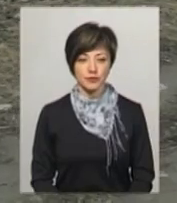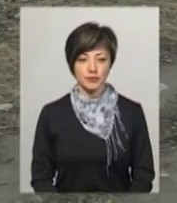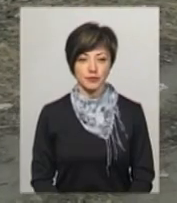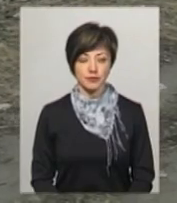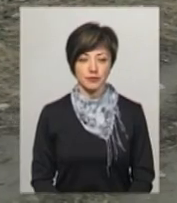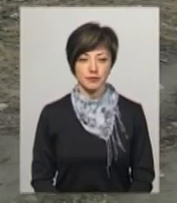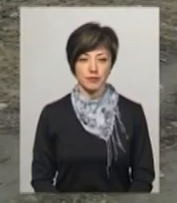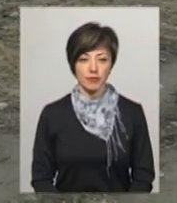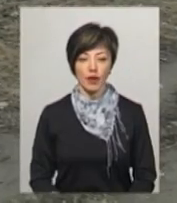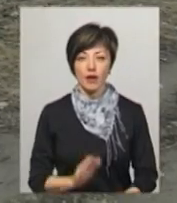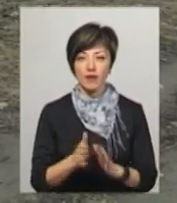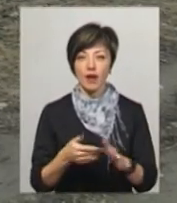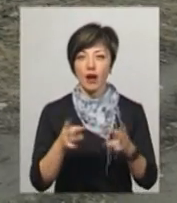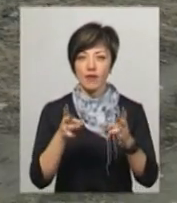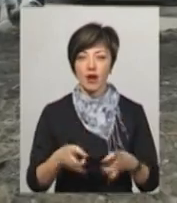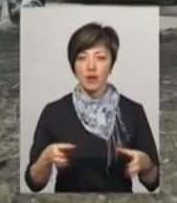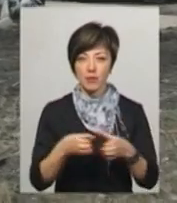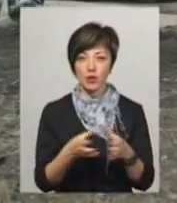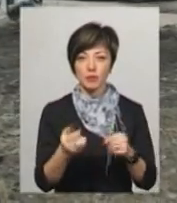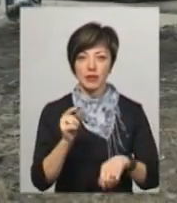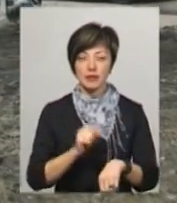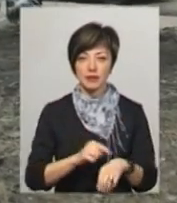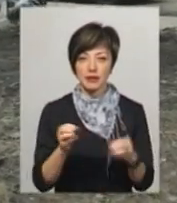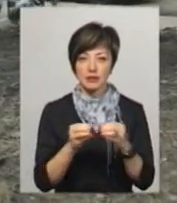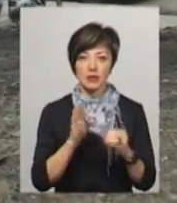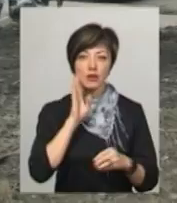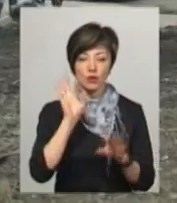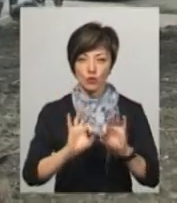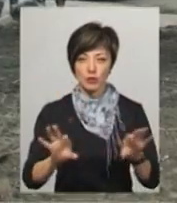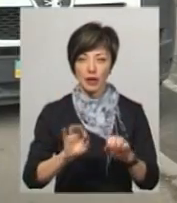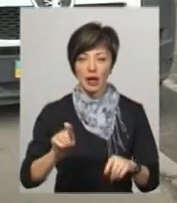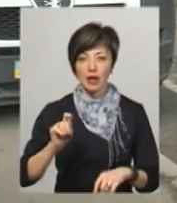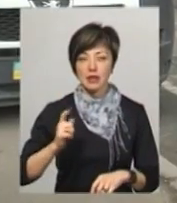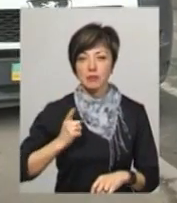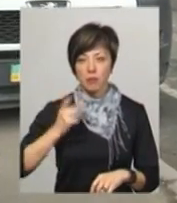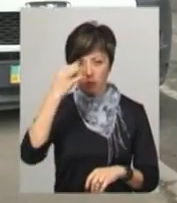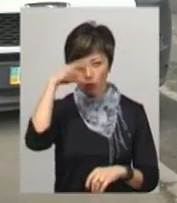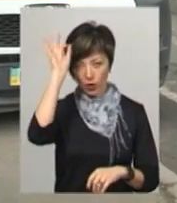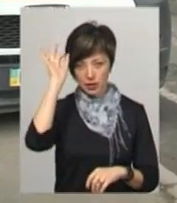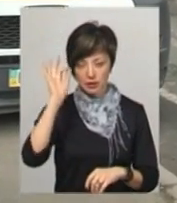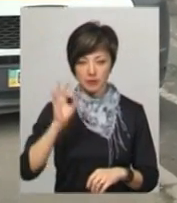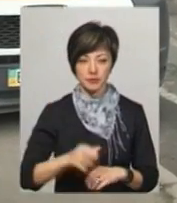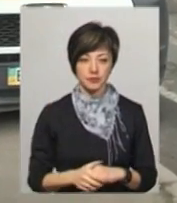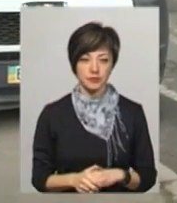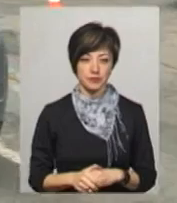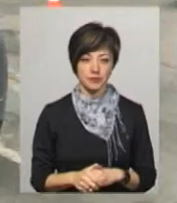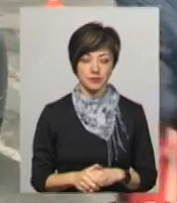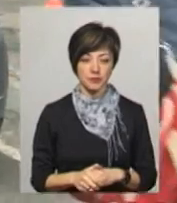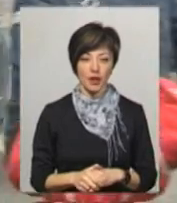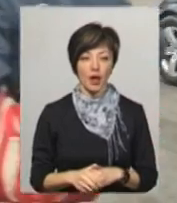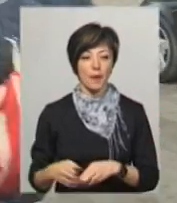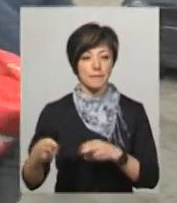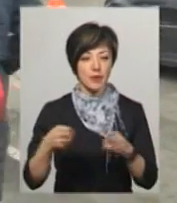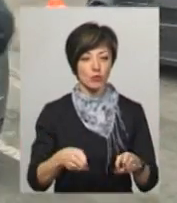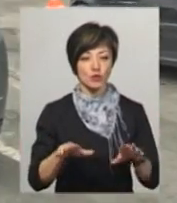Виклик про аварію екіпаж патрульної поліції отримав о 10-й годині ранку, розповідає інспектор патрульної поліції лейтенант Михайло Буденко. Прибувши на